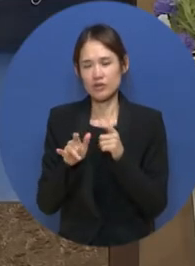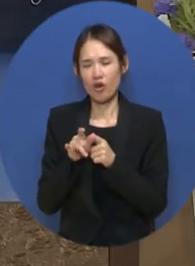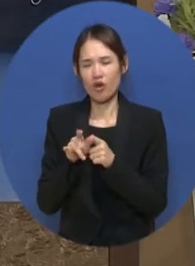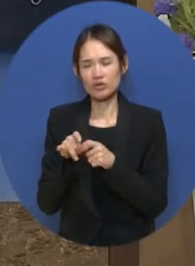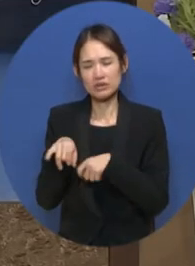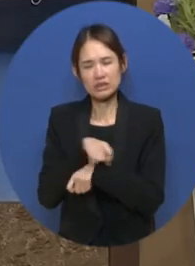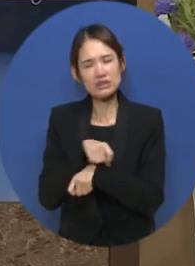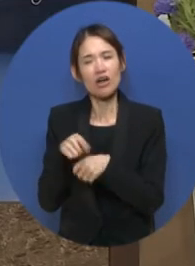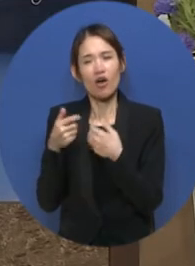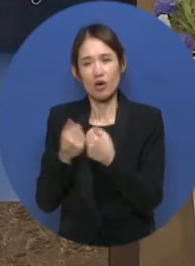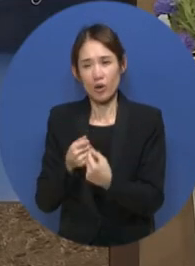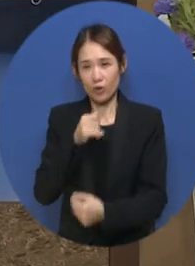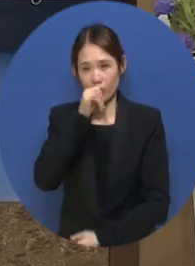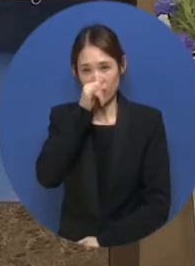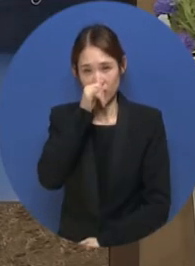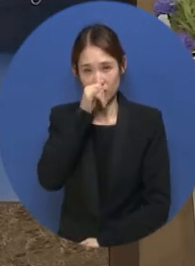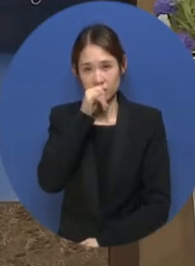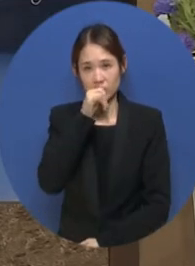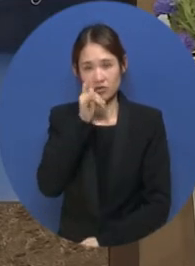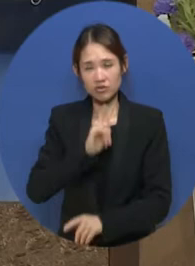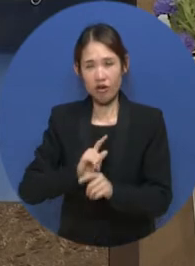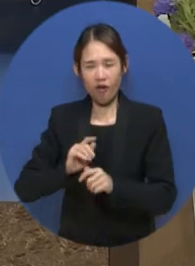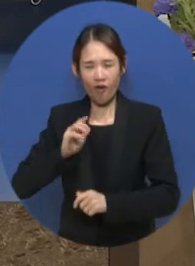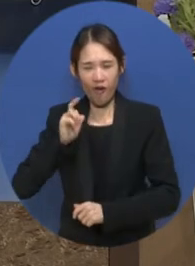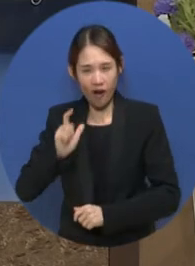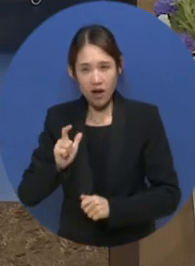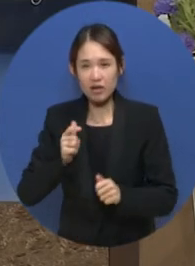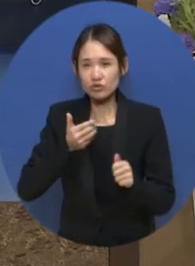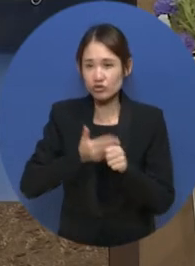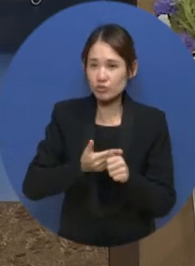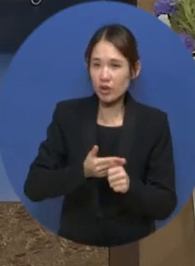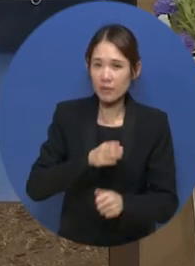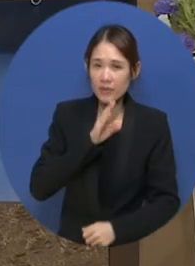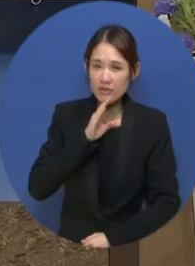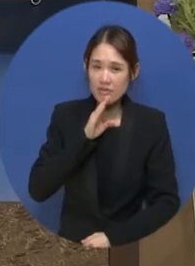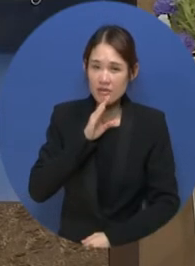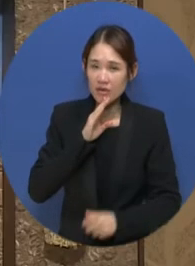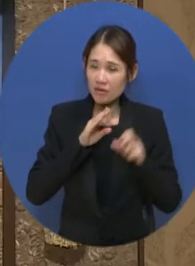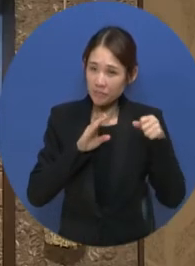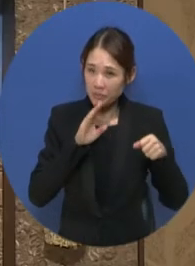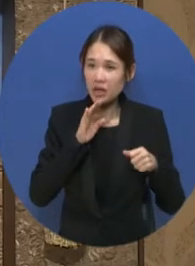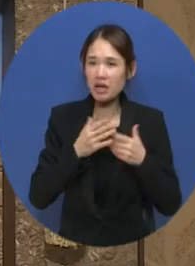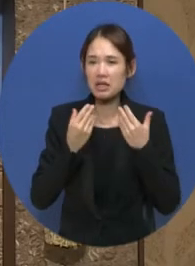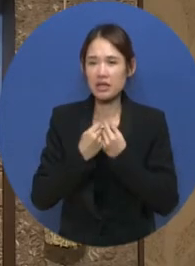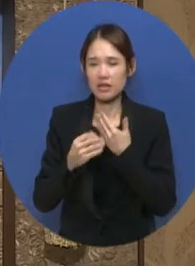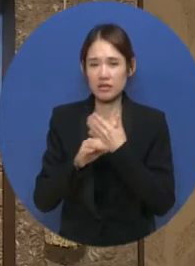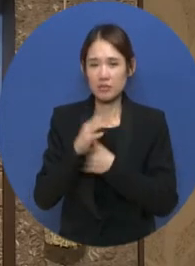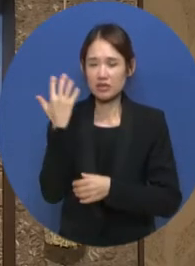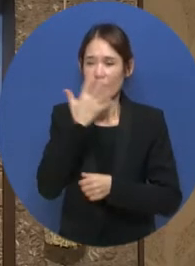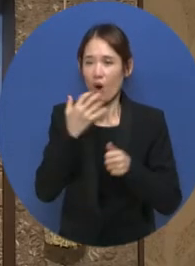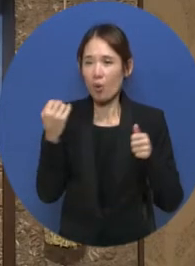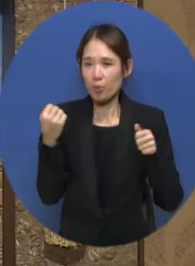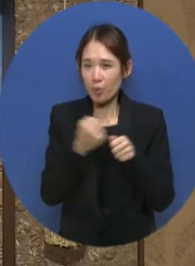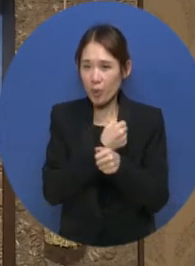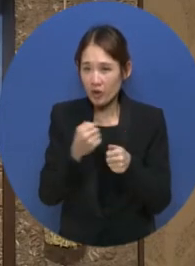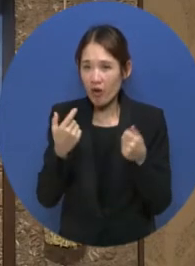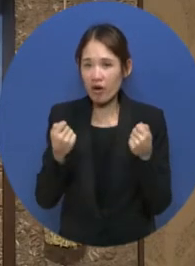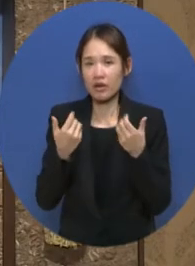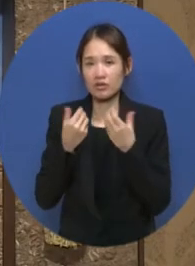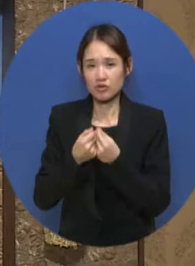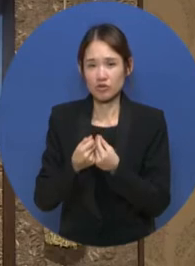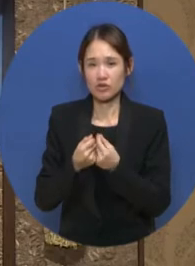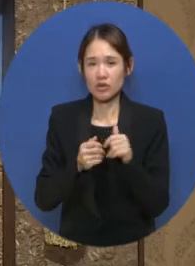경우 잖아요 그럼 가중 처벌을 받기도 하나요 그렇습니다 예를 들면 뭐 성폭력 의 문제들 같은 경우에는